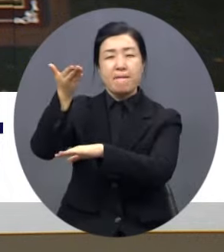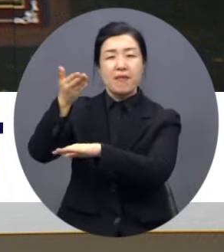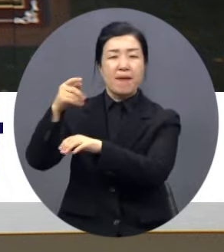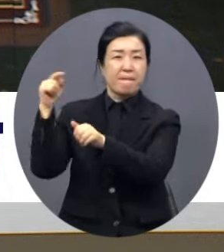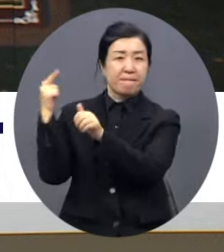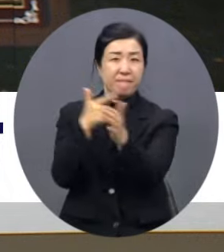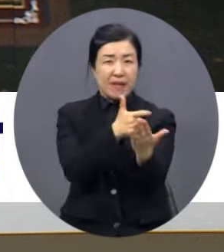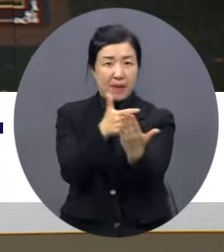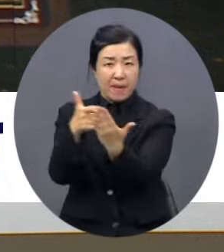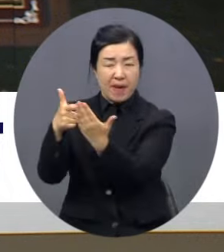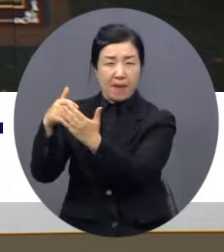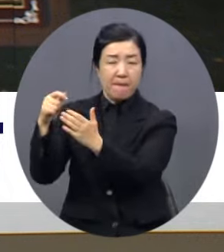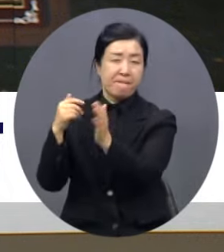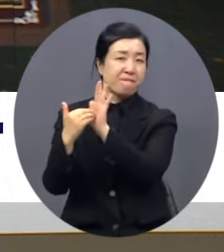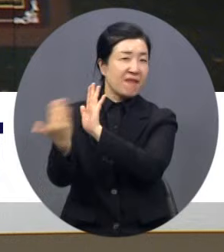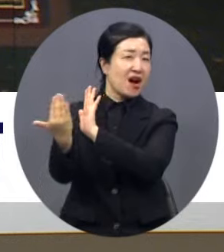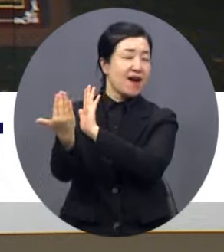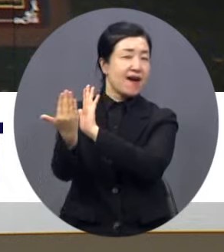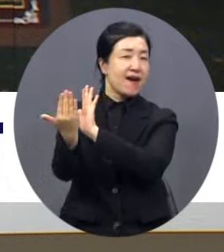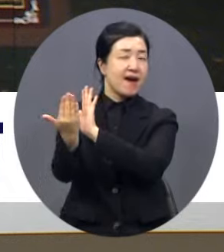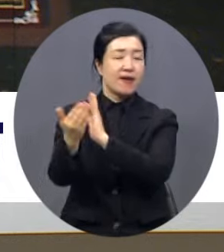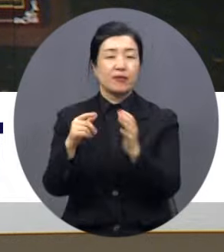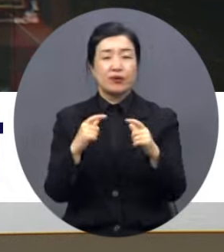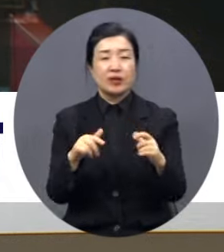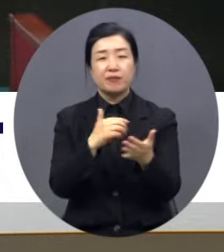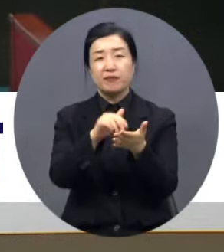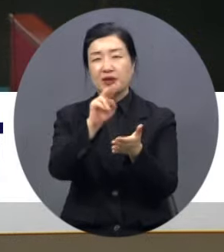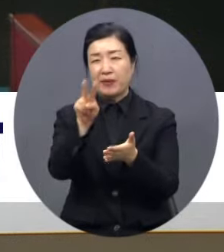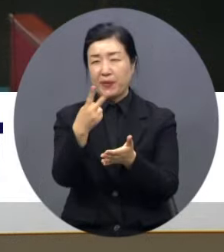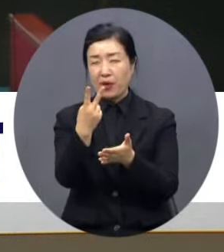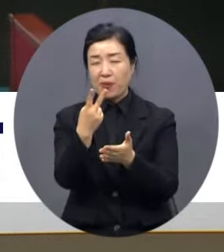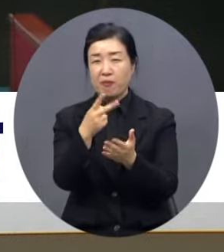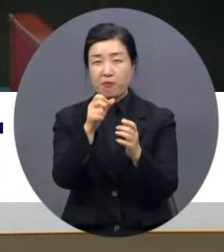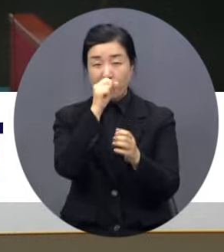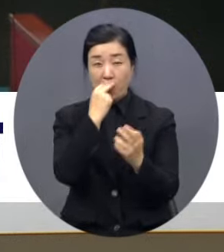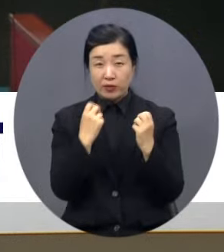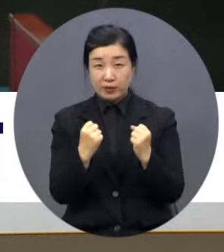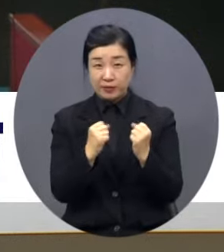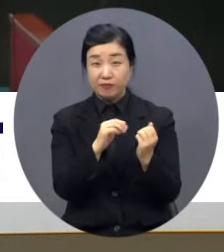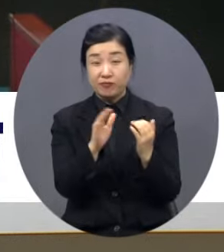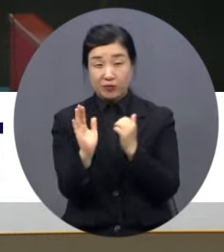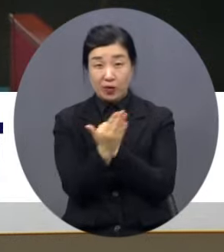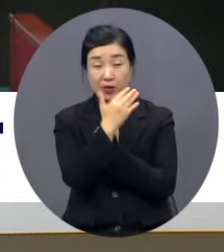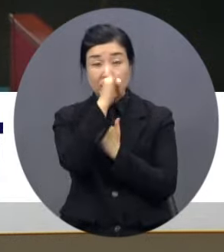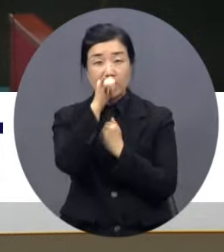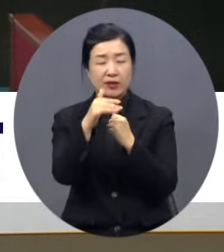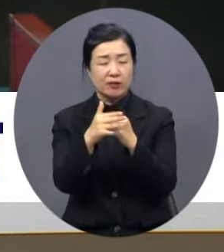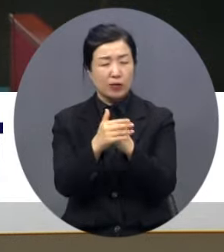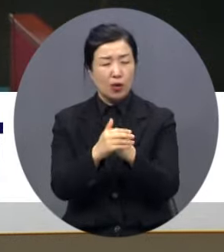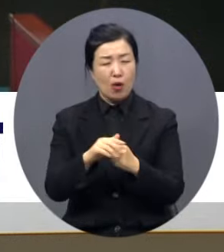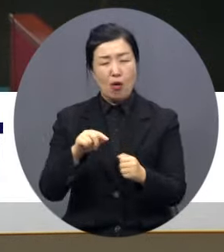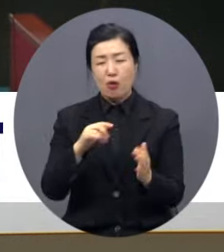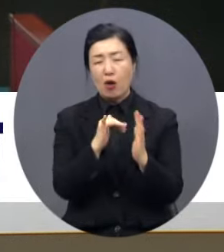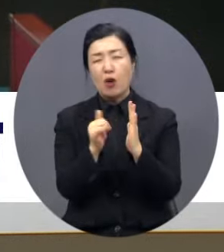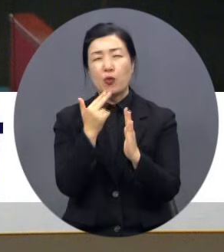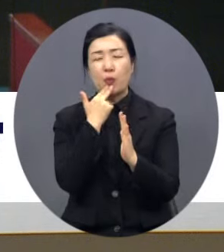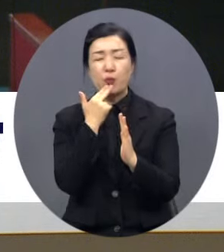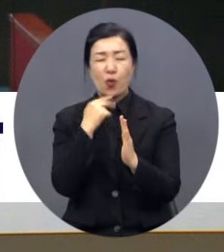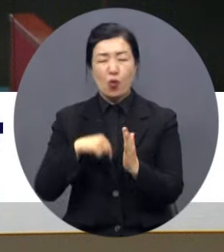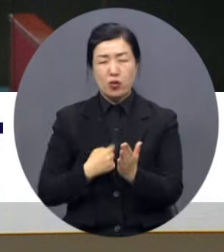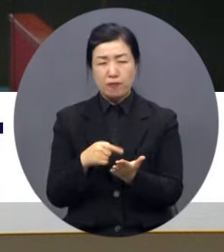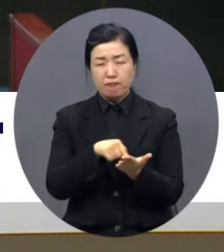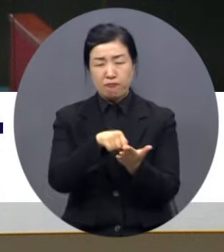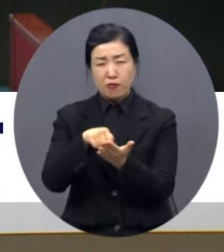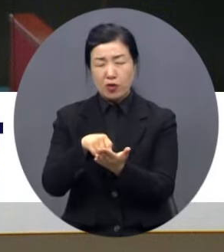200명이 넘는 주민들의 목숨을 구했는데요이 남겨진 가족 없이 홀로 쓸쓸히 생을 마감에 그동안